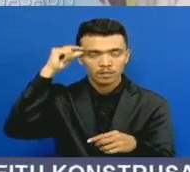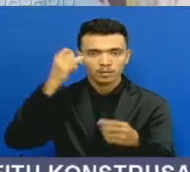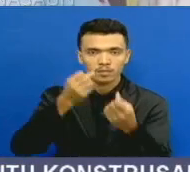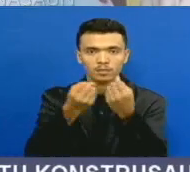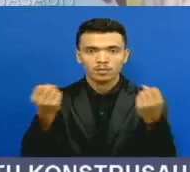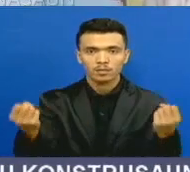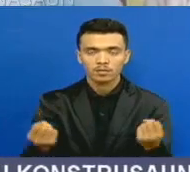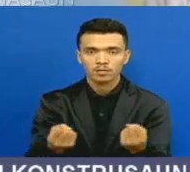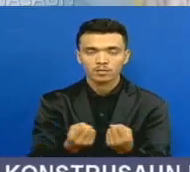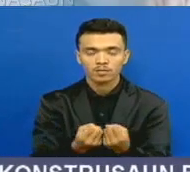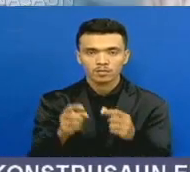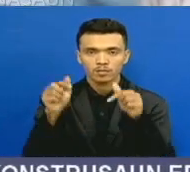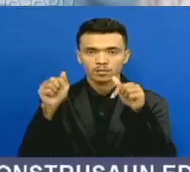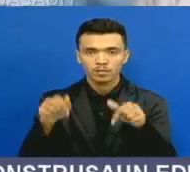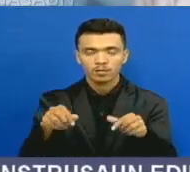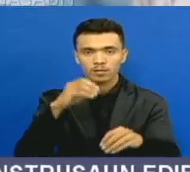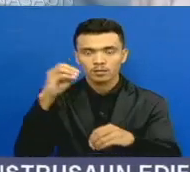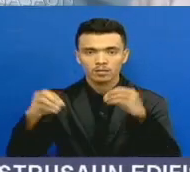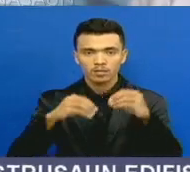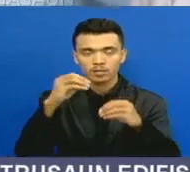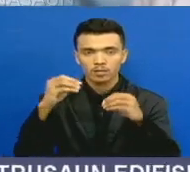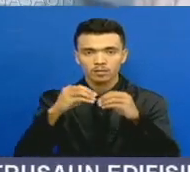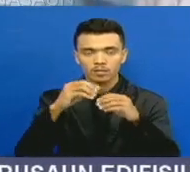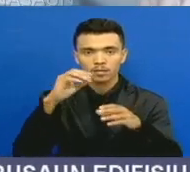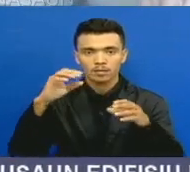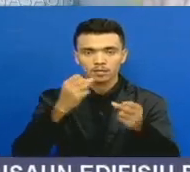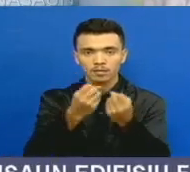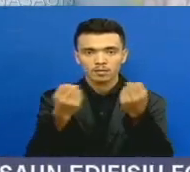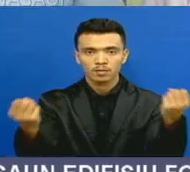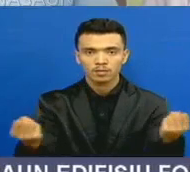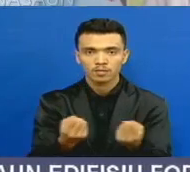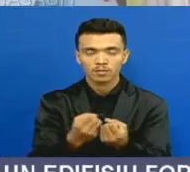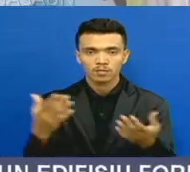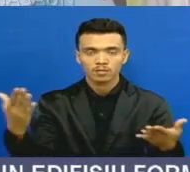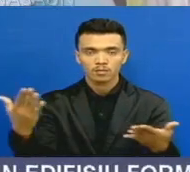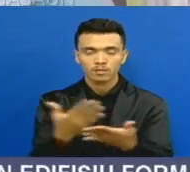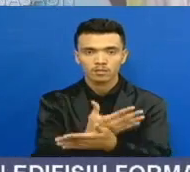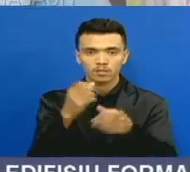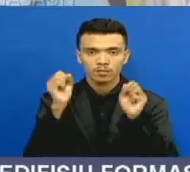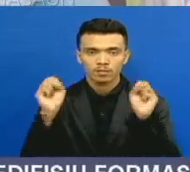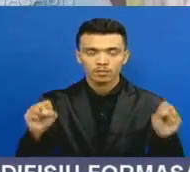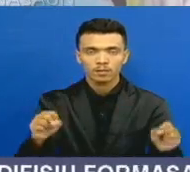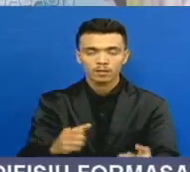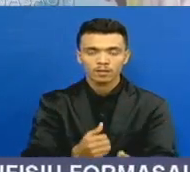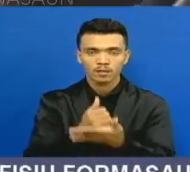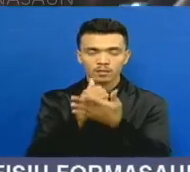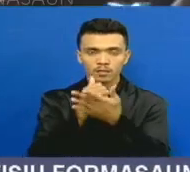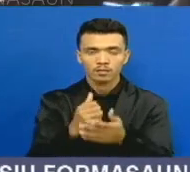tinggi seri pokoknya semua, kalau nak formasi suku tu, nak suku ni memang kat tu bela, kalau kita kalau mai